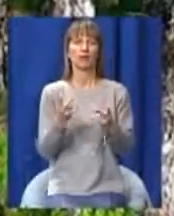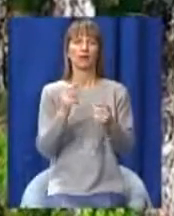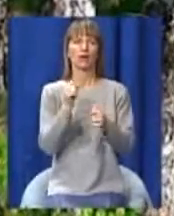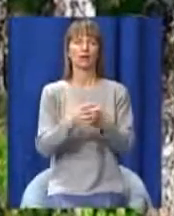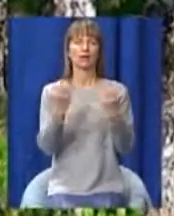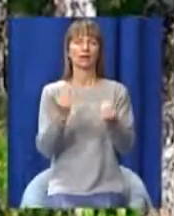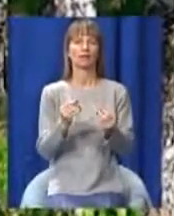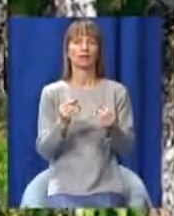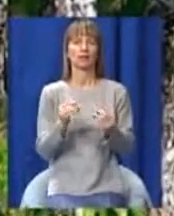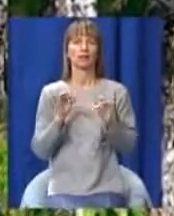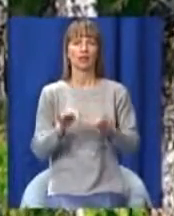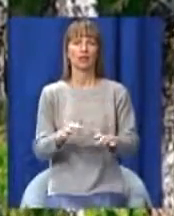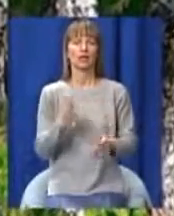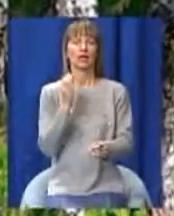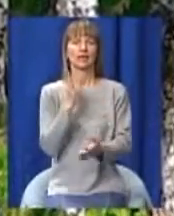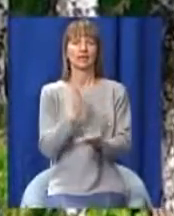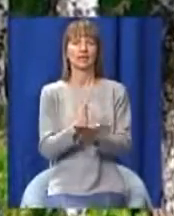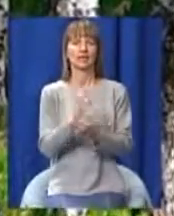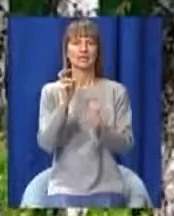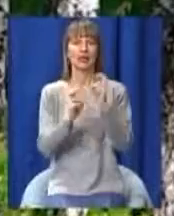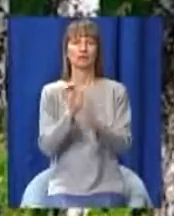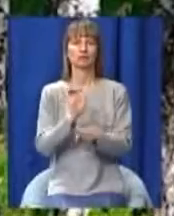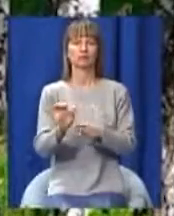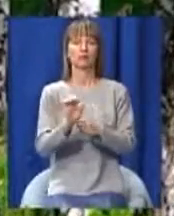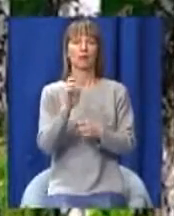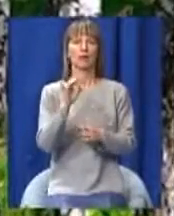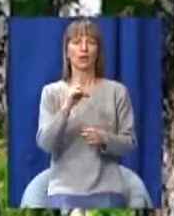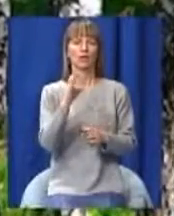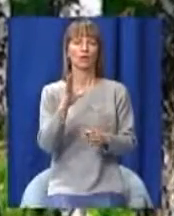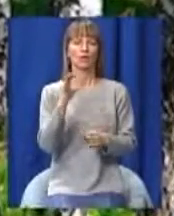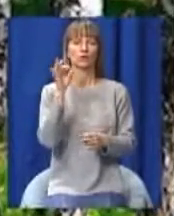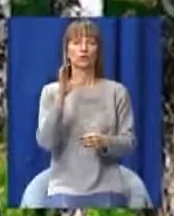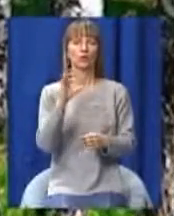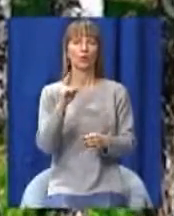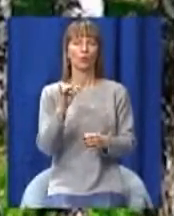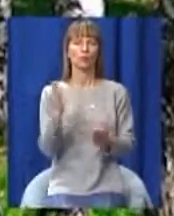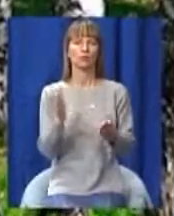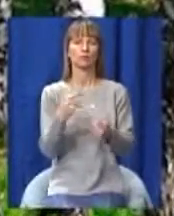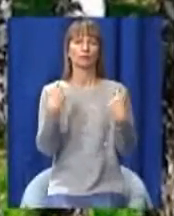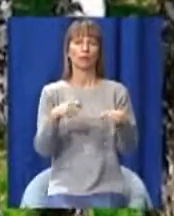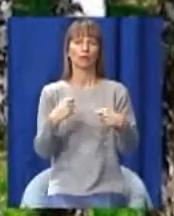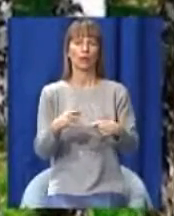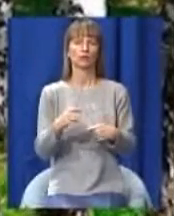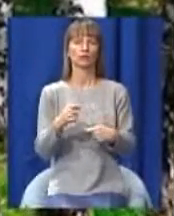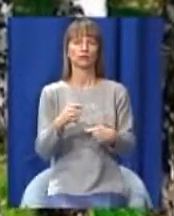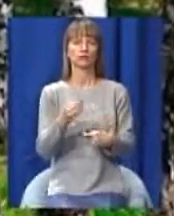Є навіть заводи з виготовлення березового соку, які виділяють і продають в магазини відмінний продукт.